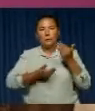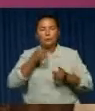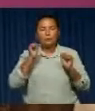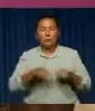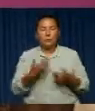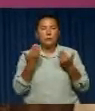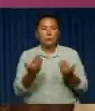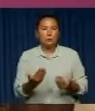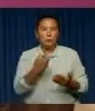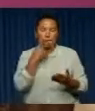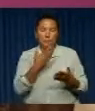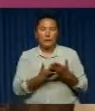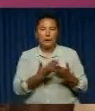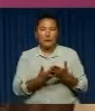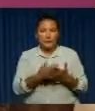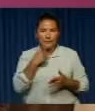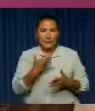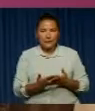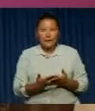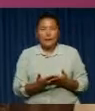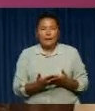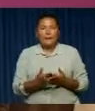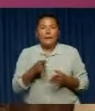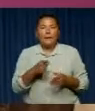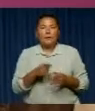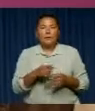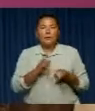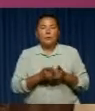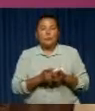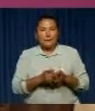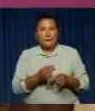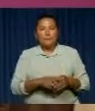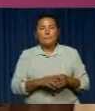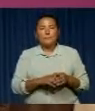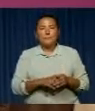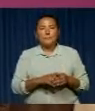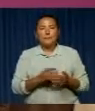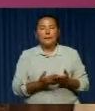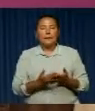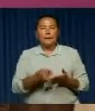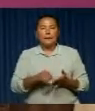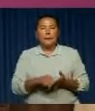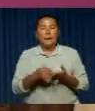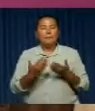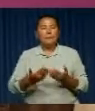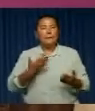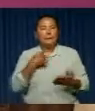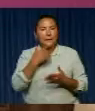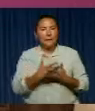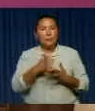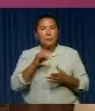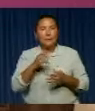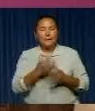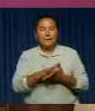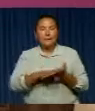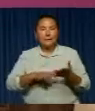Сіздер үшін қызмет етіп отырған мен Тілек Қалқайзолин және әріптесім суды аудармашы Вера Чуакбаева. Ал біз сұхбатымызды әрмен